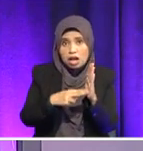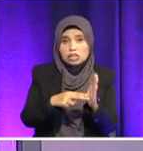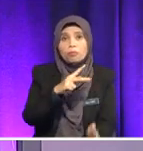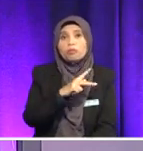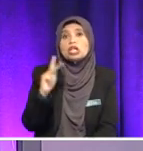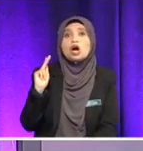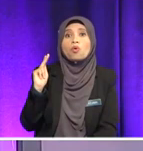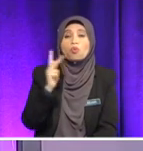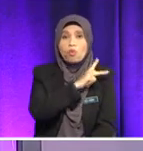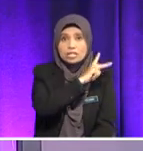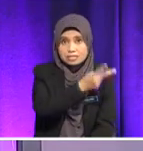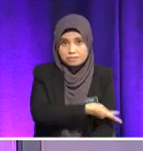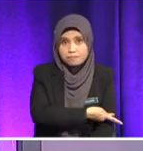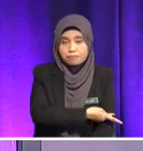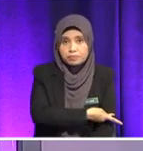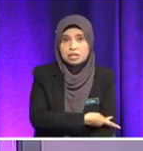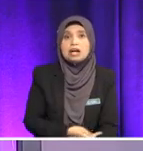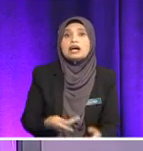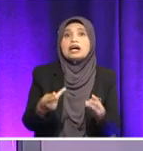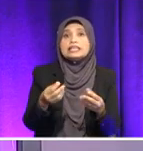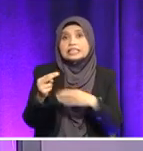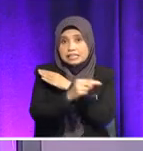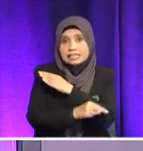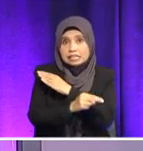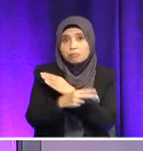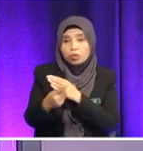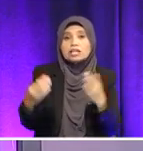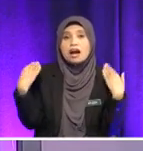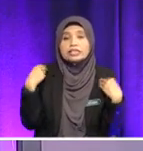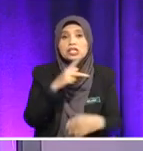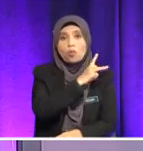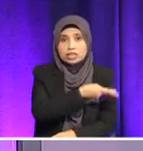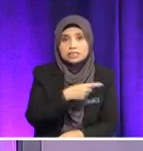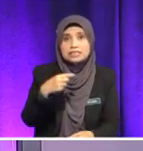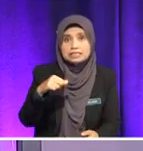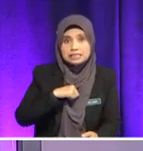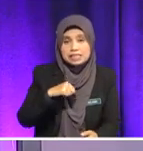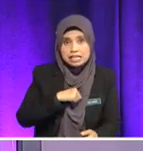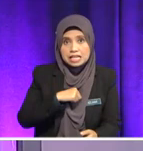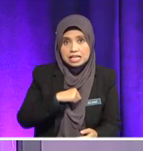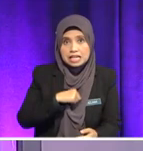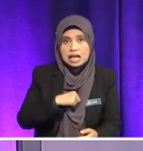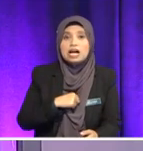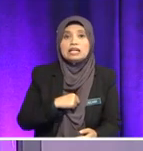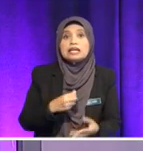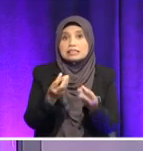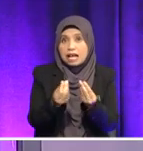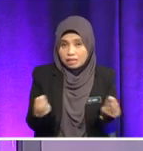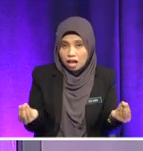bidang-bidang tertentu Contohnya seperti tanah tanah adalah hak milik mutlak kerajaan negeri